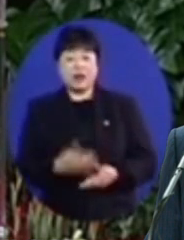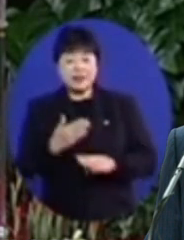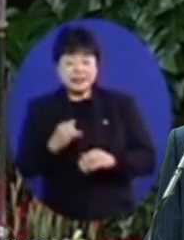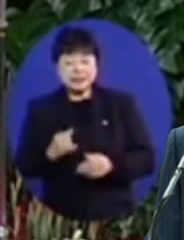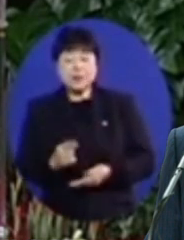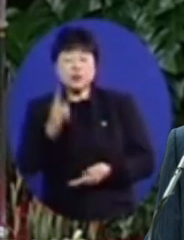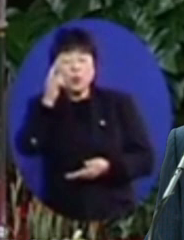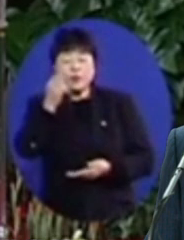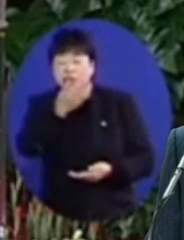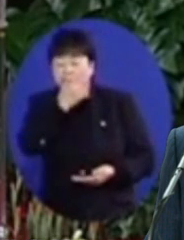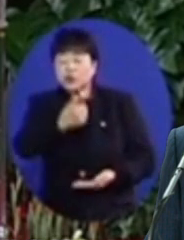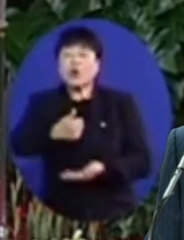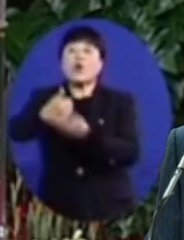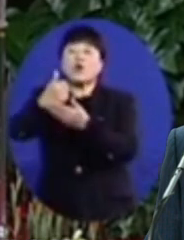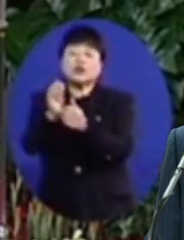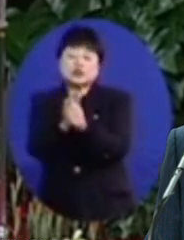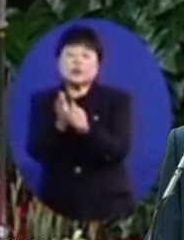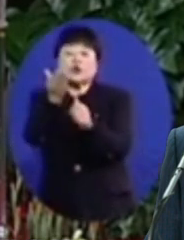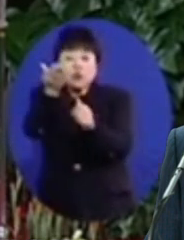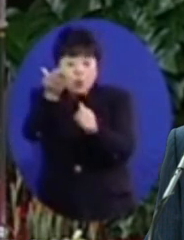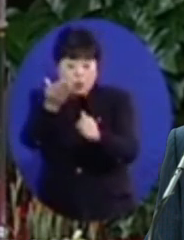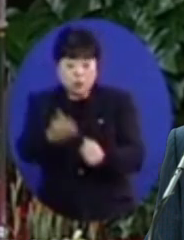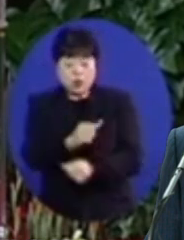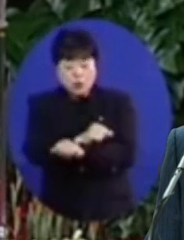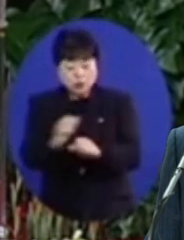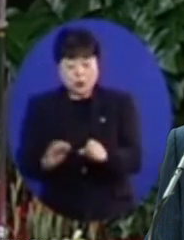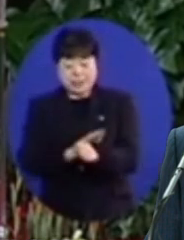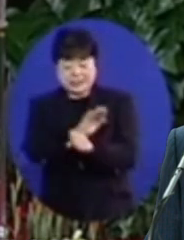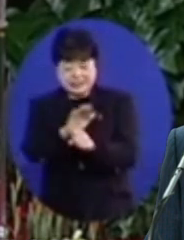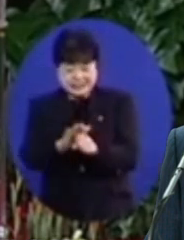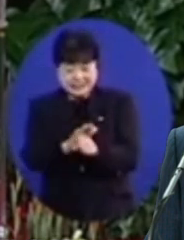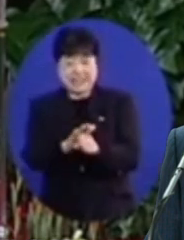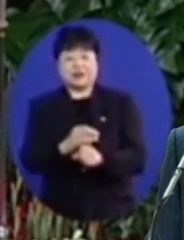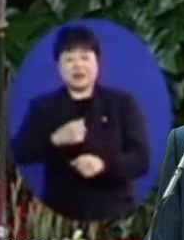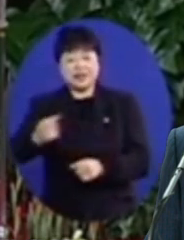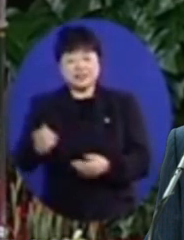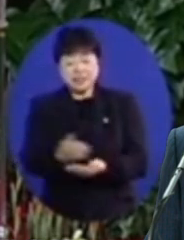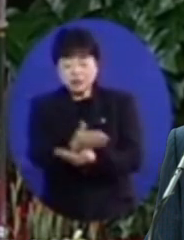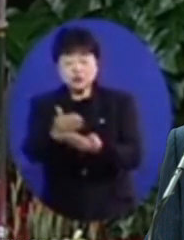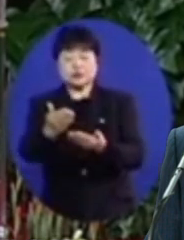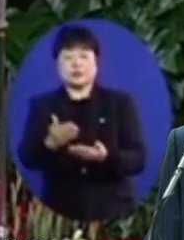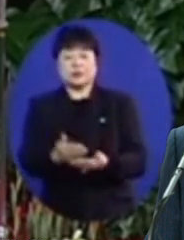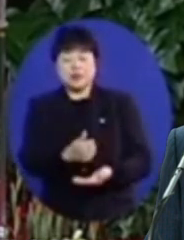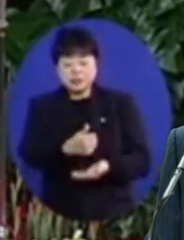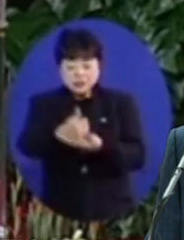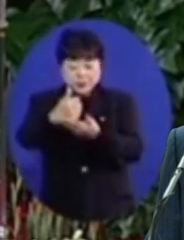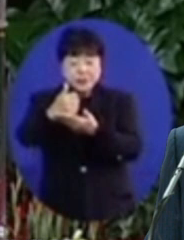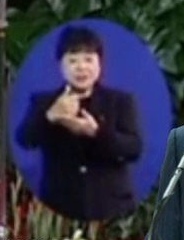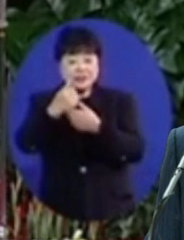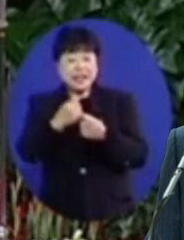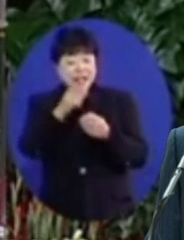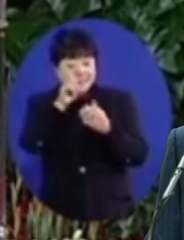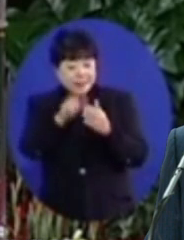높여주고 존경해주는 그 섬겨주는 것입니다 용서와 사랑으로 우리가 가진 것을 나누고 베풀며